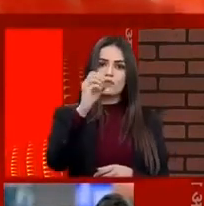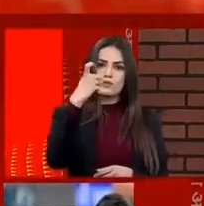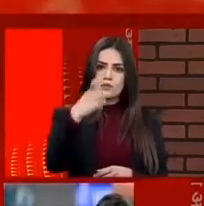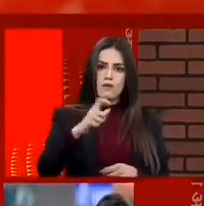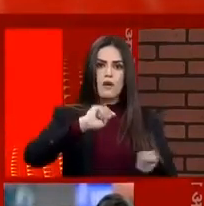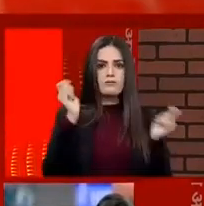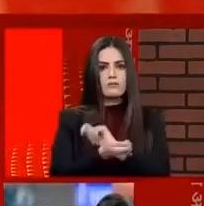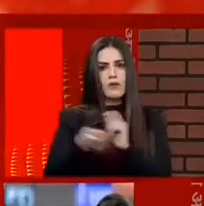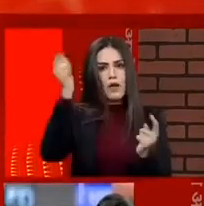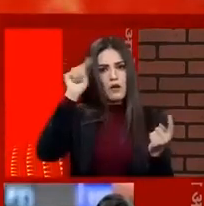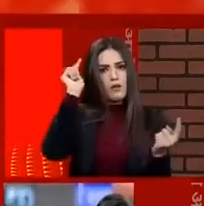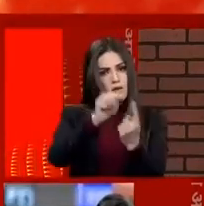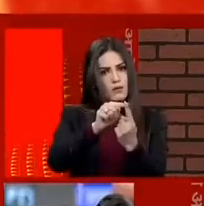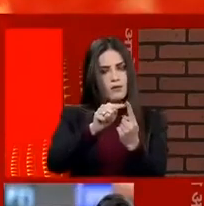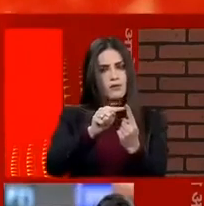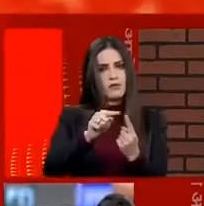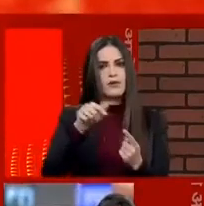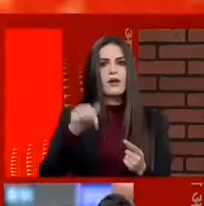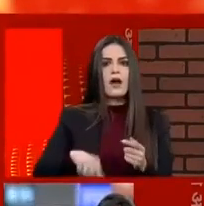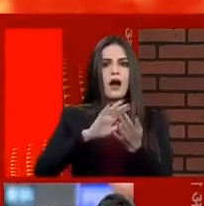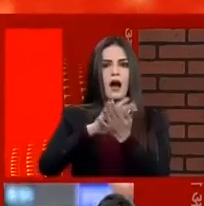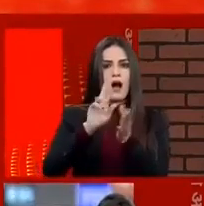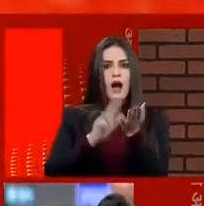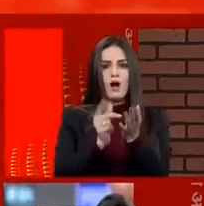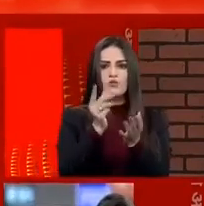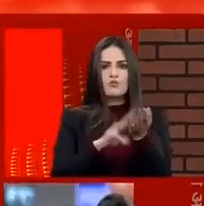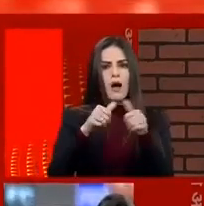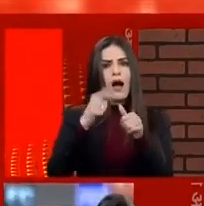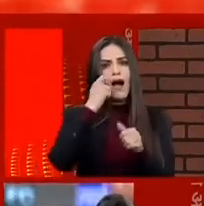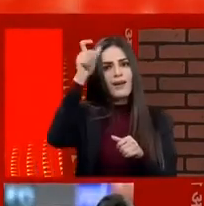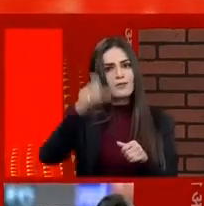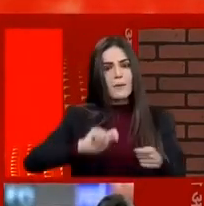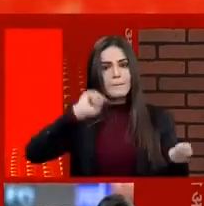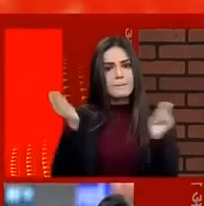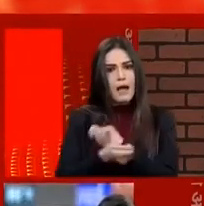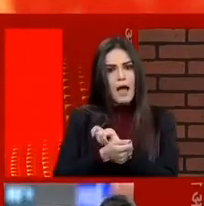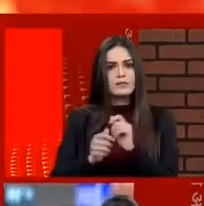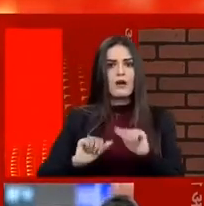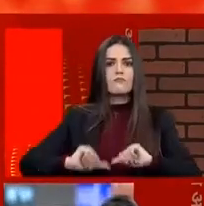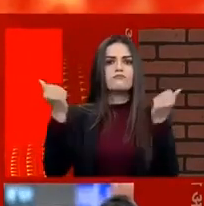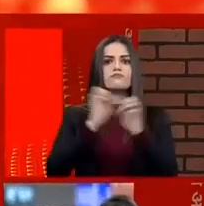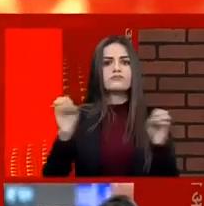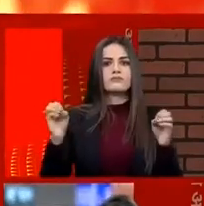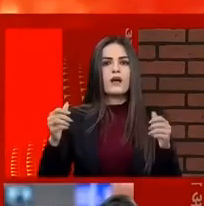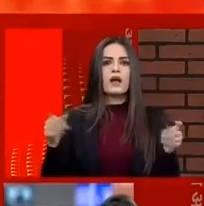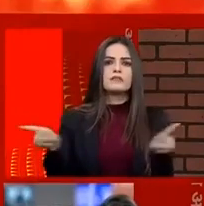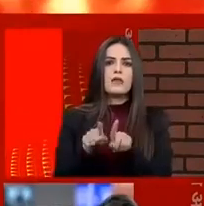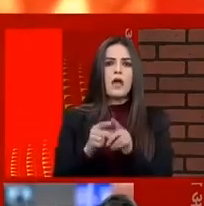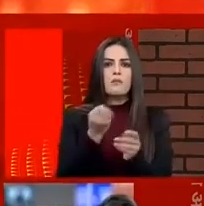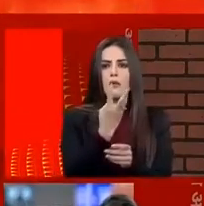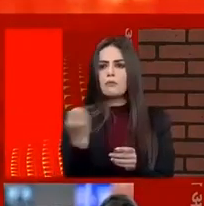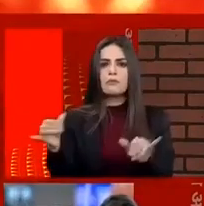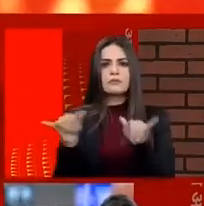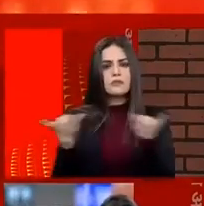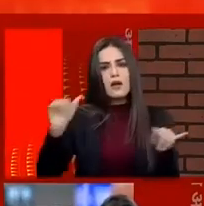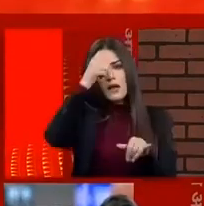407 रनों का लक्ष्य दिया था। हनुमा विहारी ने मैच को ड्रॉ कराने में अहम रोल निभाया। ऋषभ